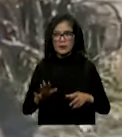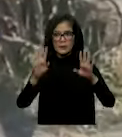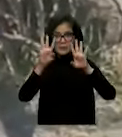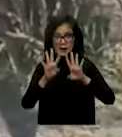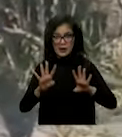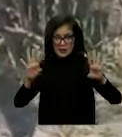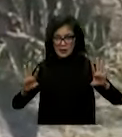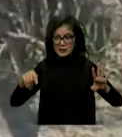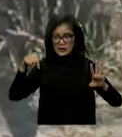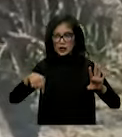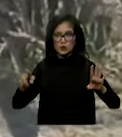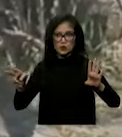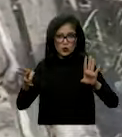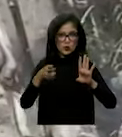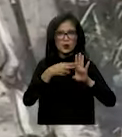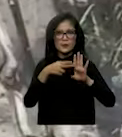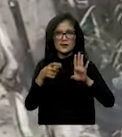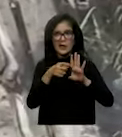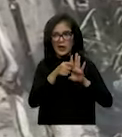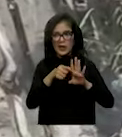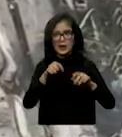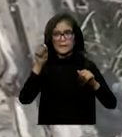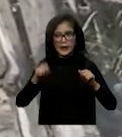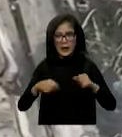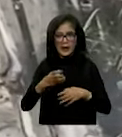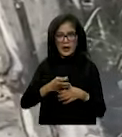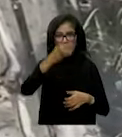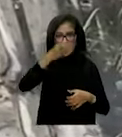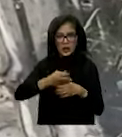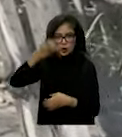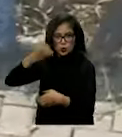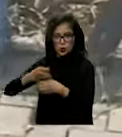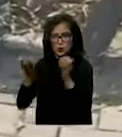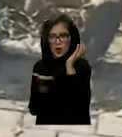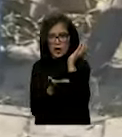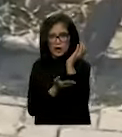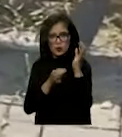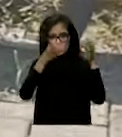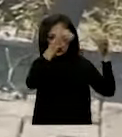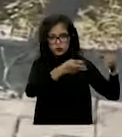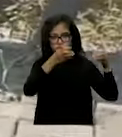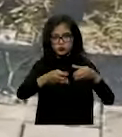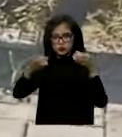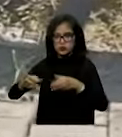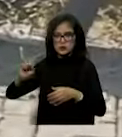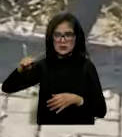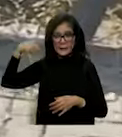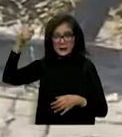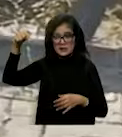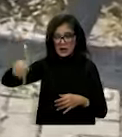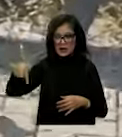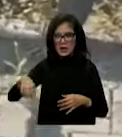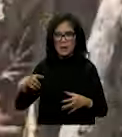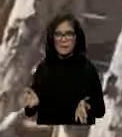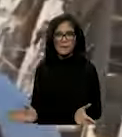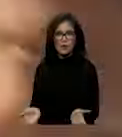Serang Banten ini ditutupi kayu dan bambu sejak 1 tahun lalu. Hingga kini belum ada yang bisa membuka segel oleh seseorang yang mengaku